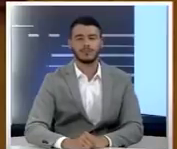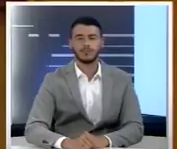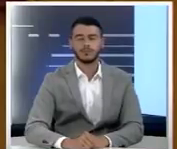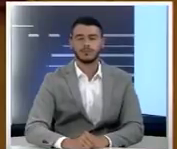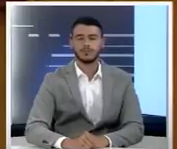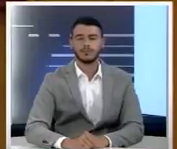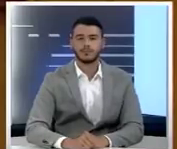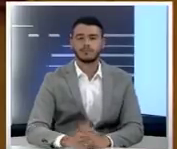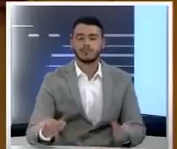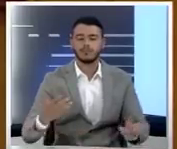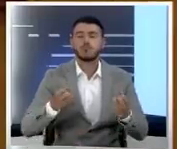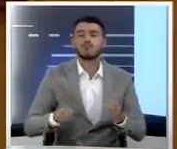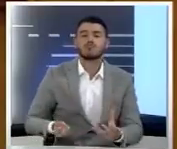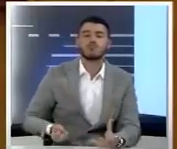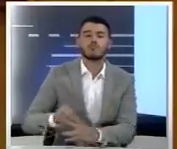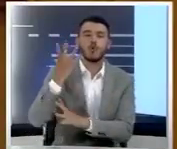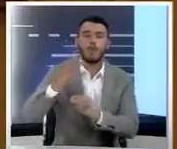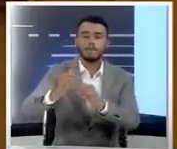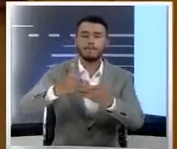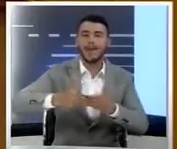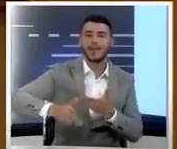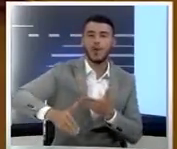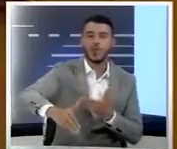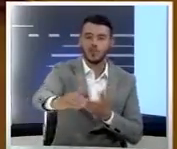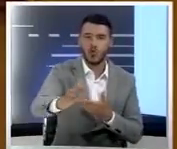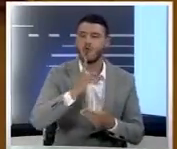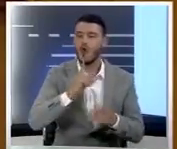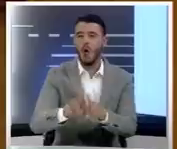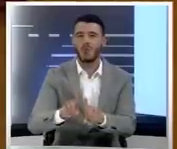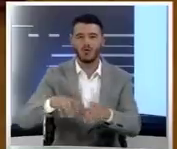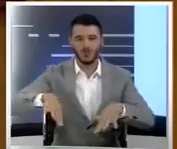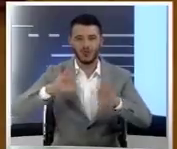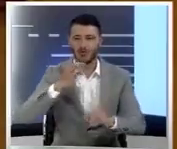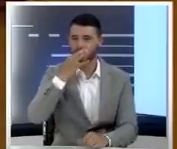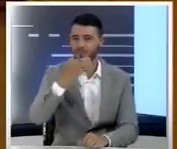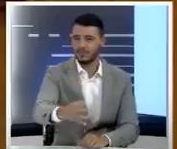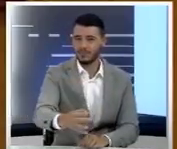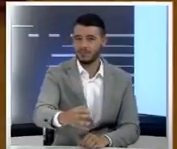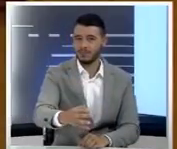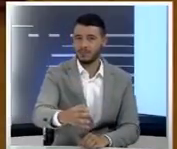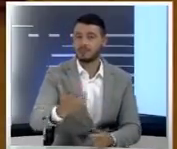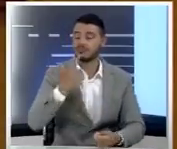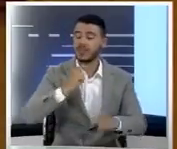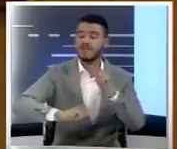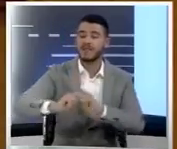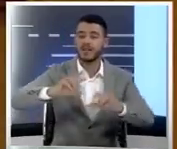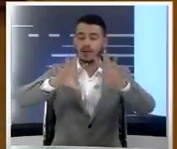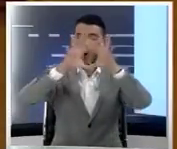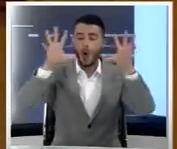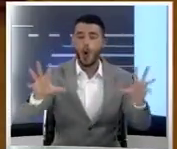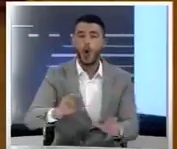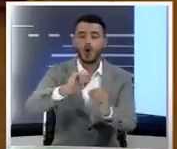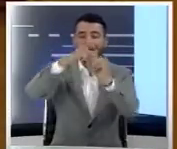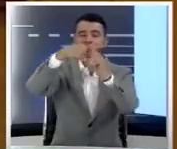μπαίνουμε σε αυτή τη νέα φάση, όπως είπα και στην αρχή, έχοντας δημιουργήσει προϋποθέσεις θετικές που αν